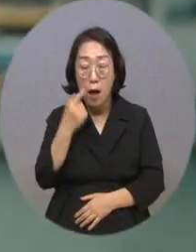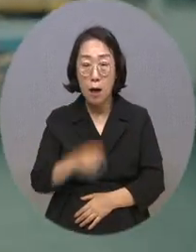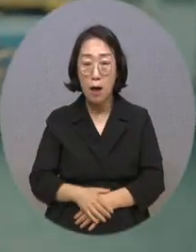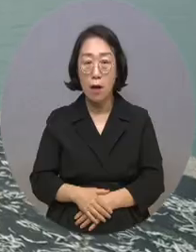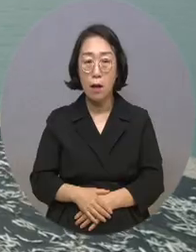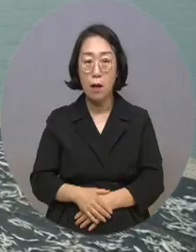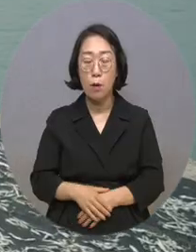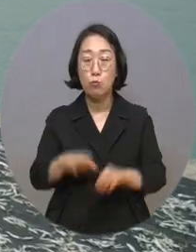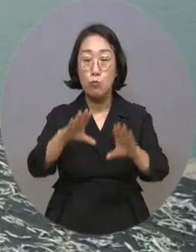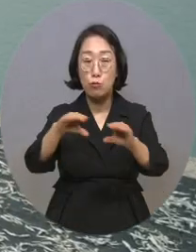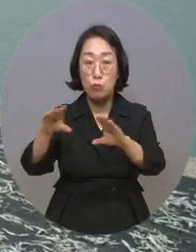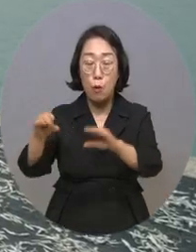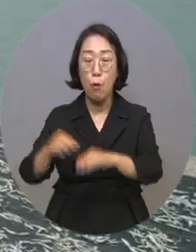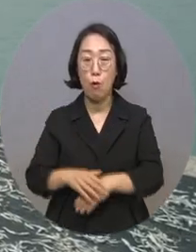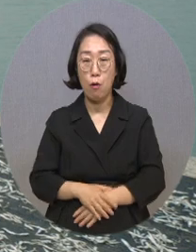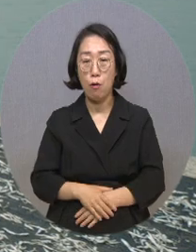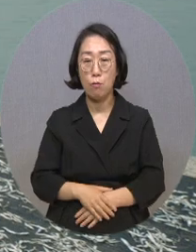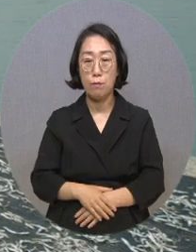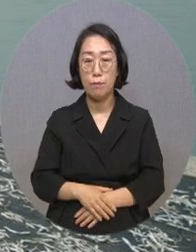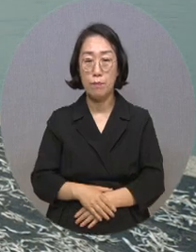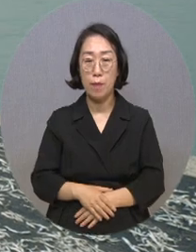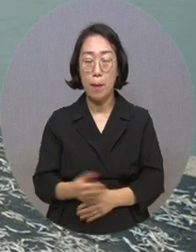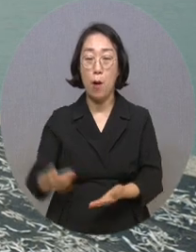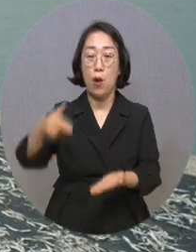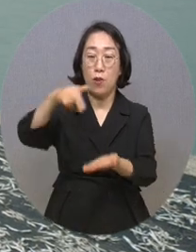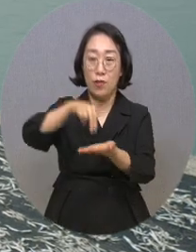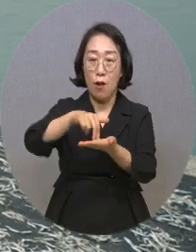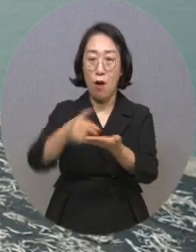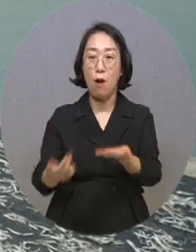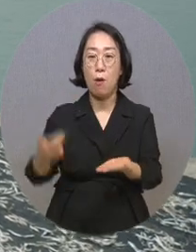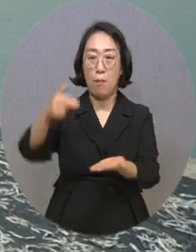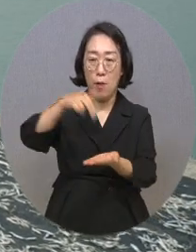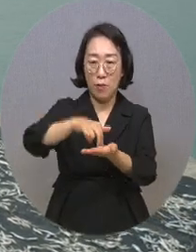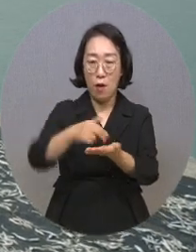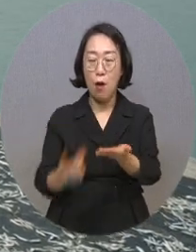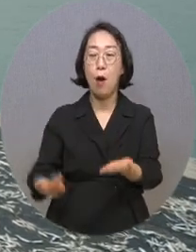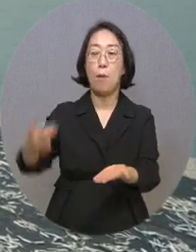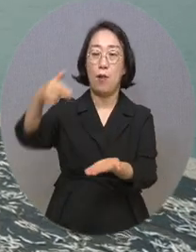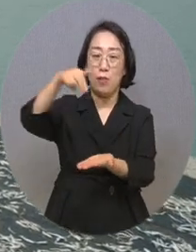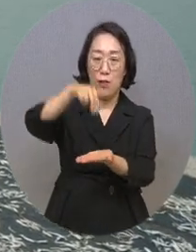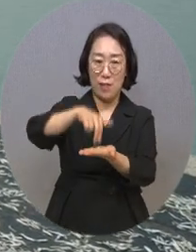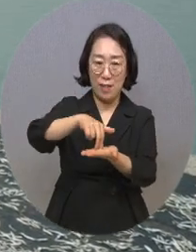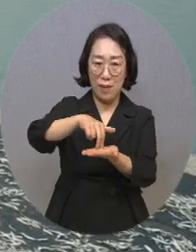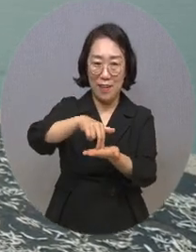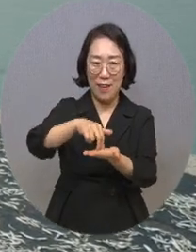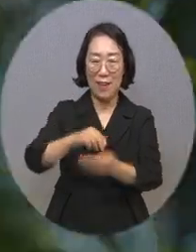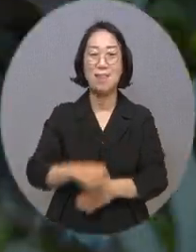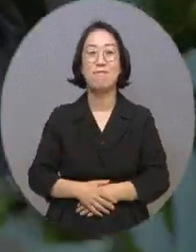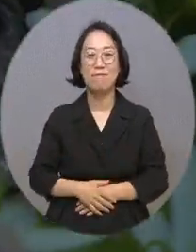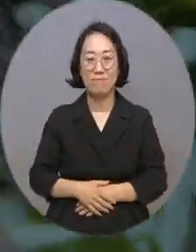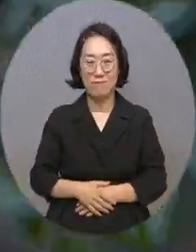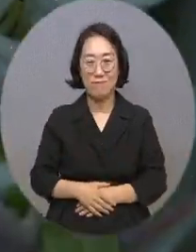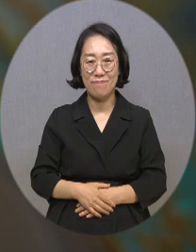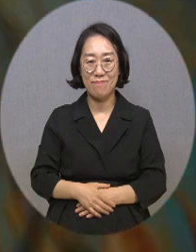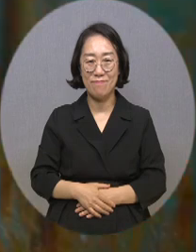부드러워 얘. 발떡 발떡 일어나. 발떡 발떡 발떡 일어나.